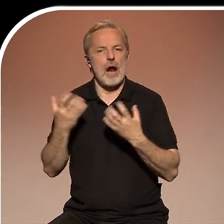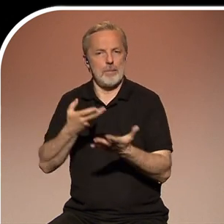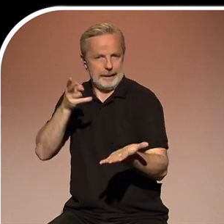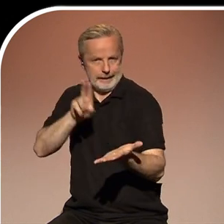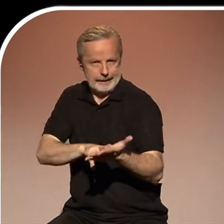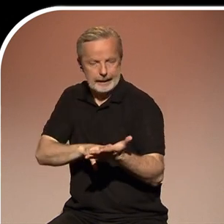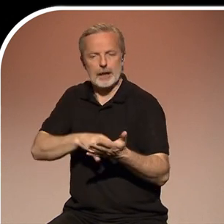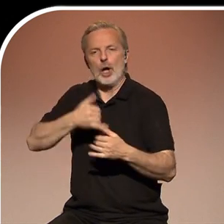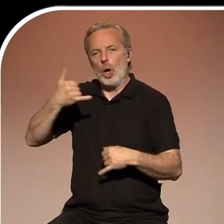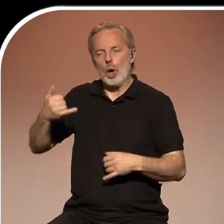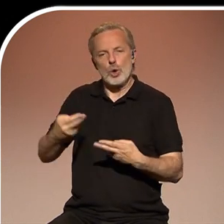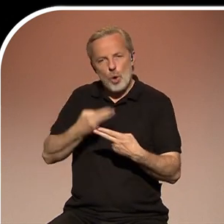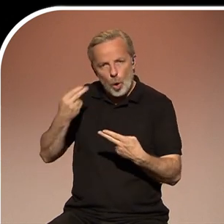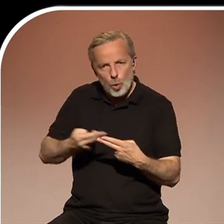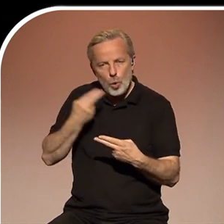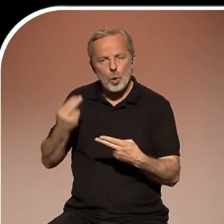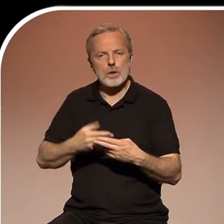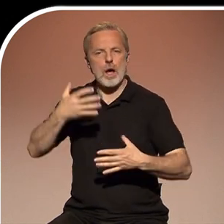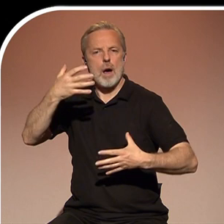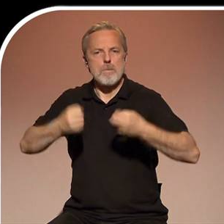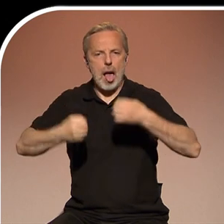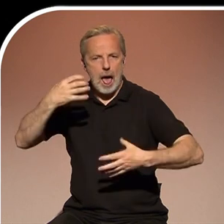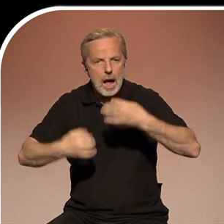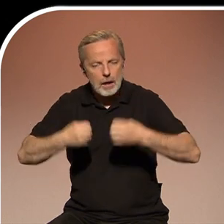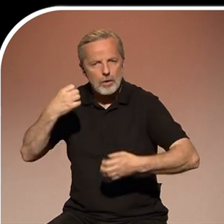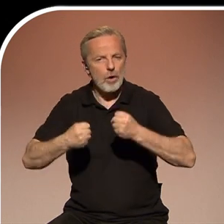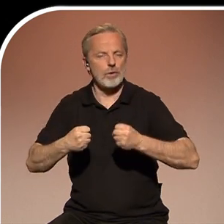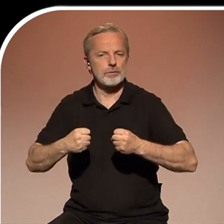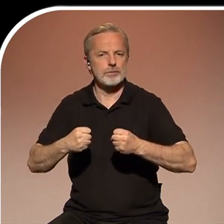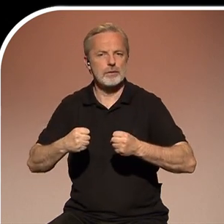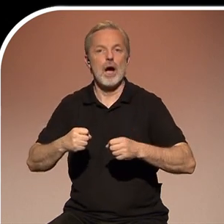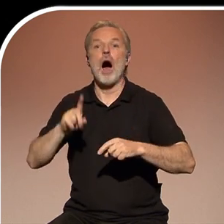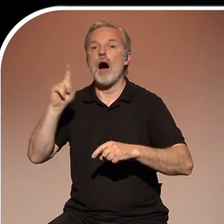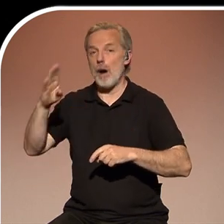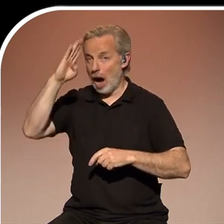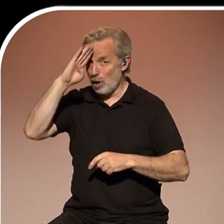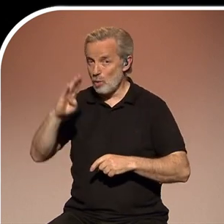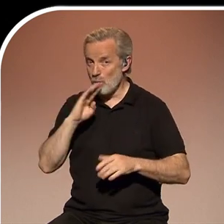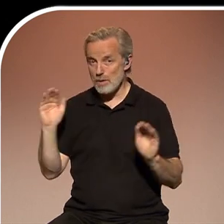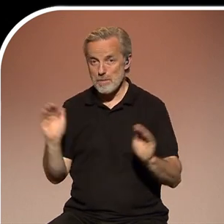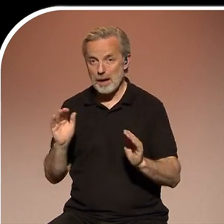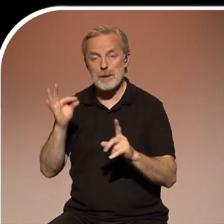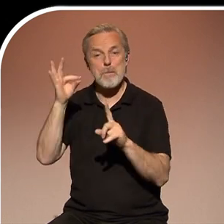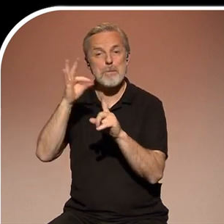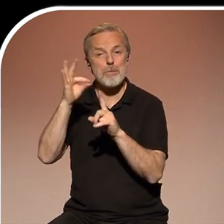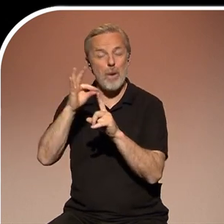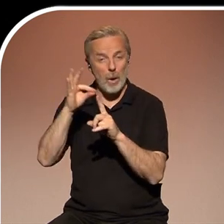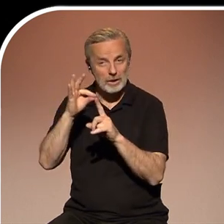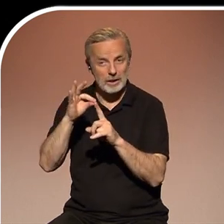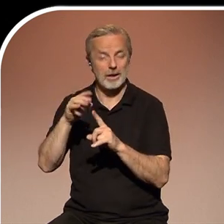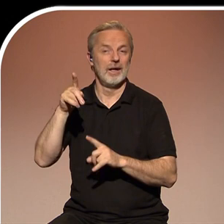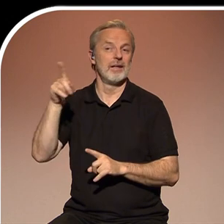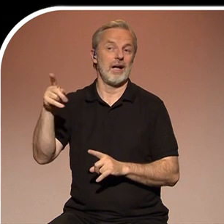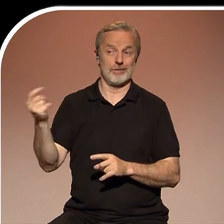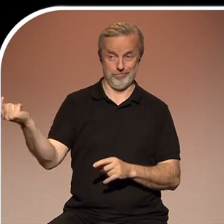mléka a mají velice zajímavý široký sortiment. A mají poníky, takže vlastně paní farmářka připravila pro ty rodiny takový